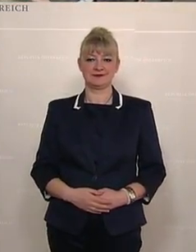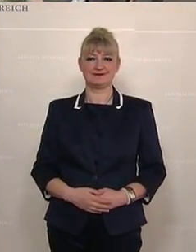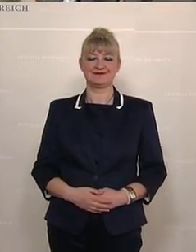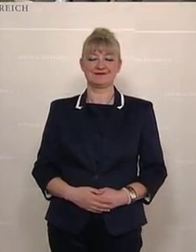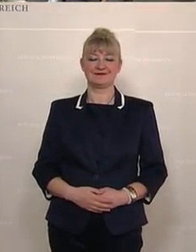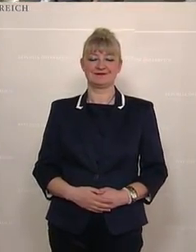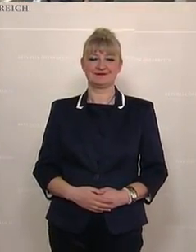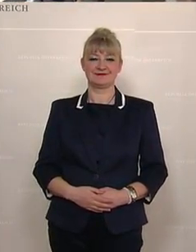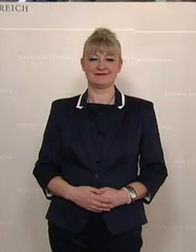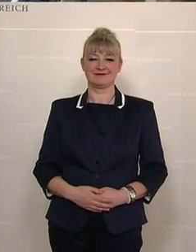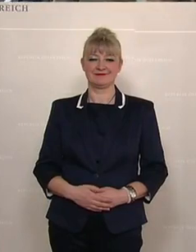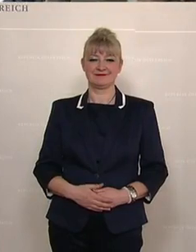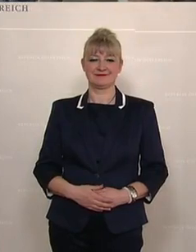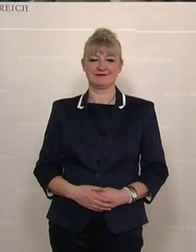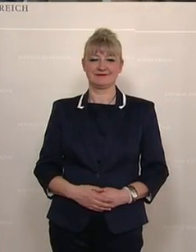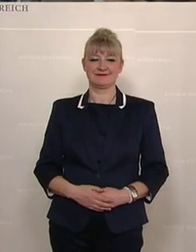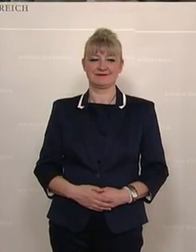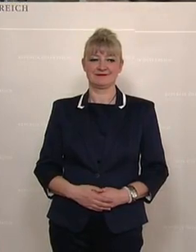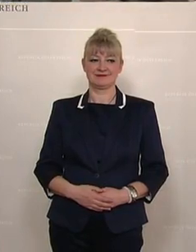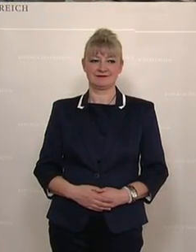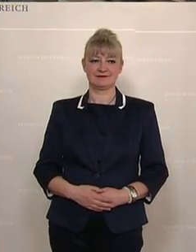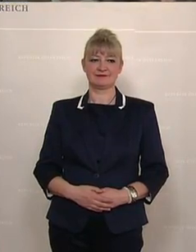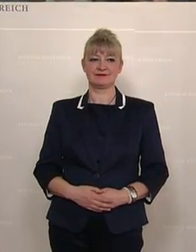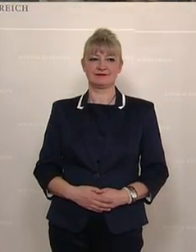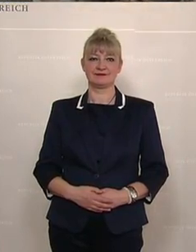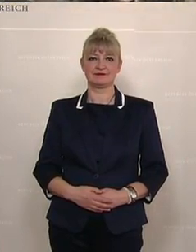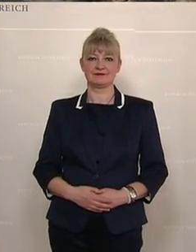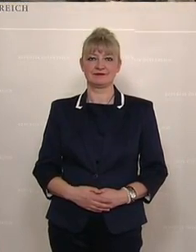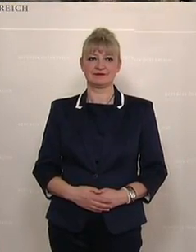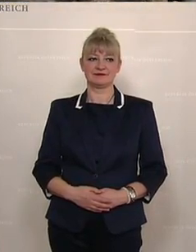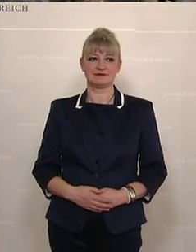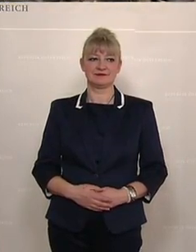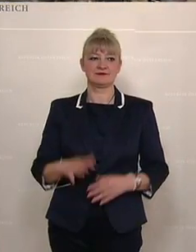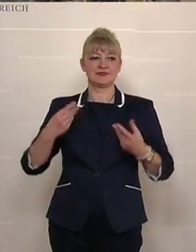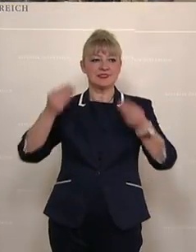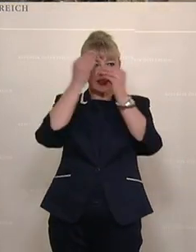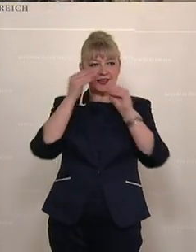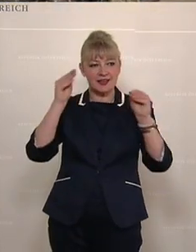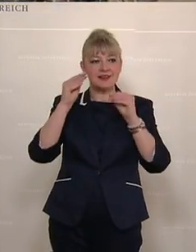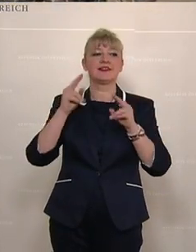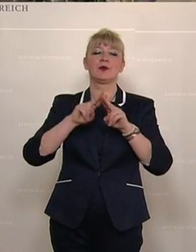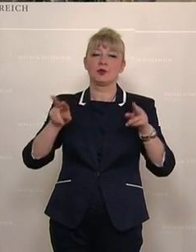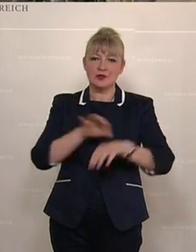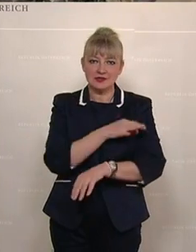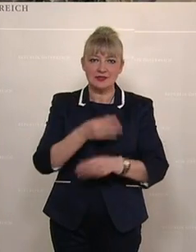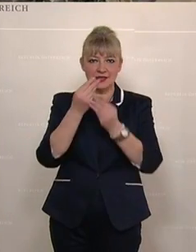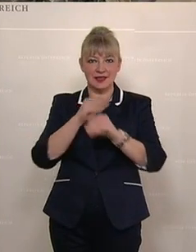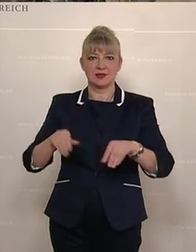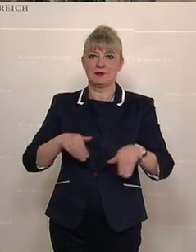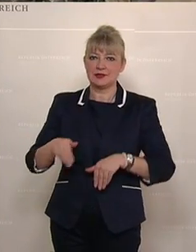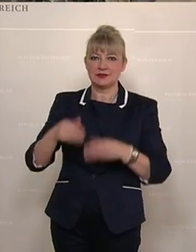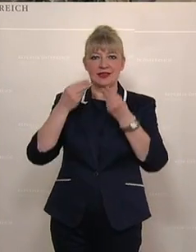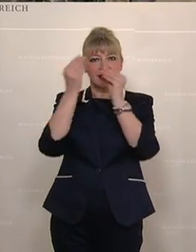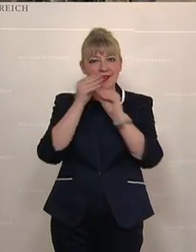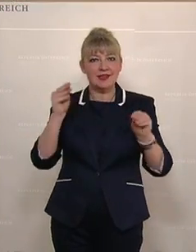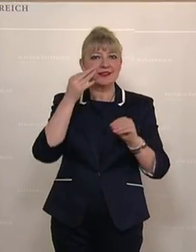die Geschäftsordnungsthematik in ihrer Partei. Sehr geehrter Herr Bundeskanzler, sehr geehrter Herr Minister, sehr geehrte